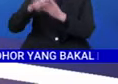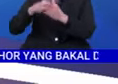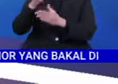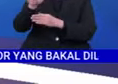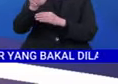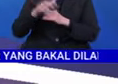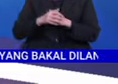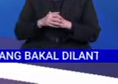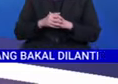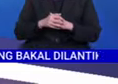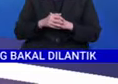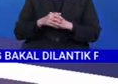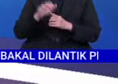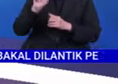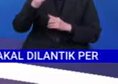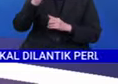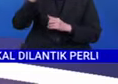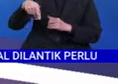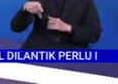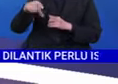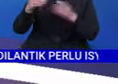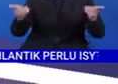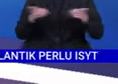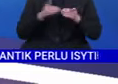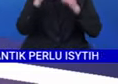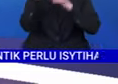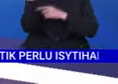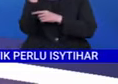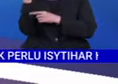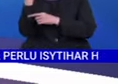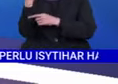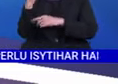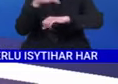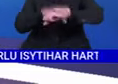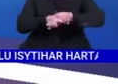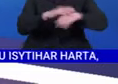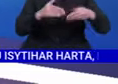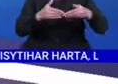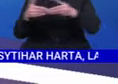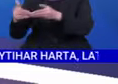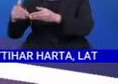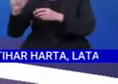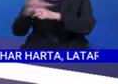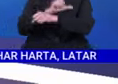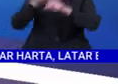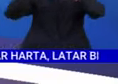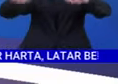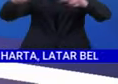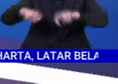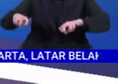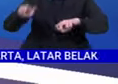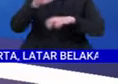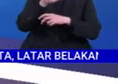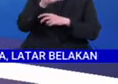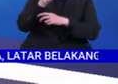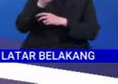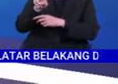polis daerah kucing SPS Moon baja berkata lanjutan tahan Arema Nitu bagi melengkapkan siasatan dibawa section